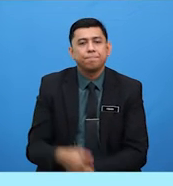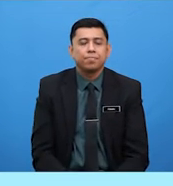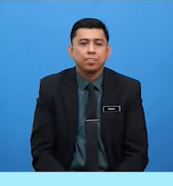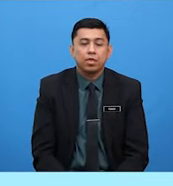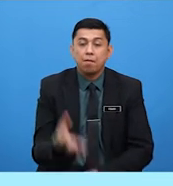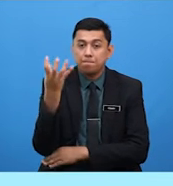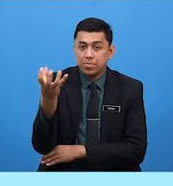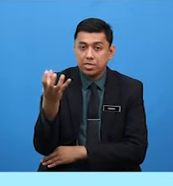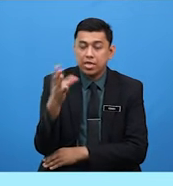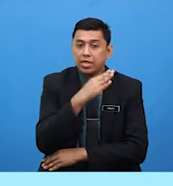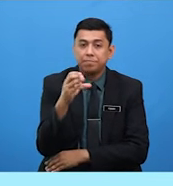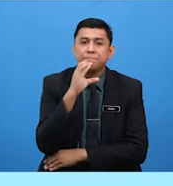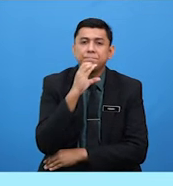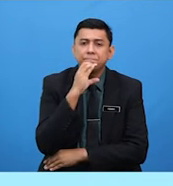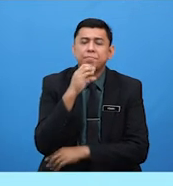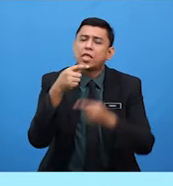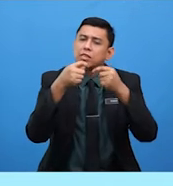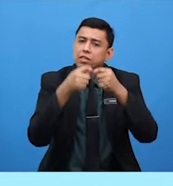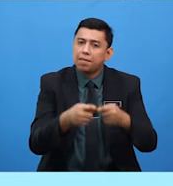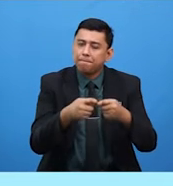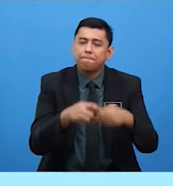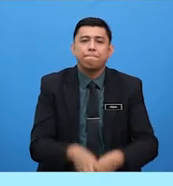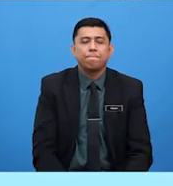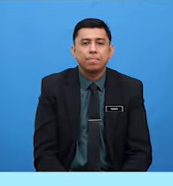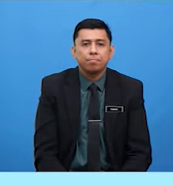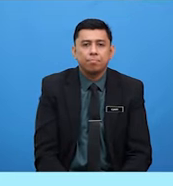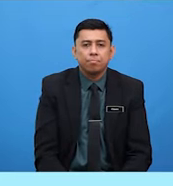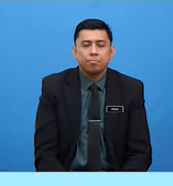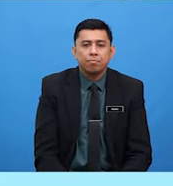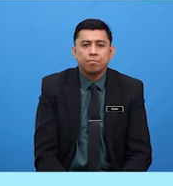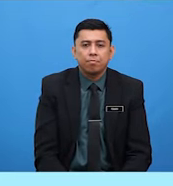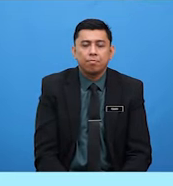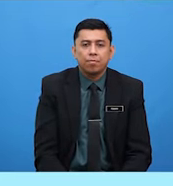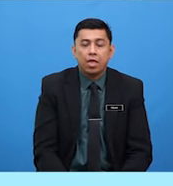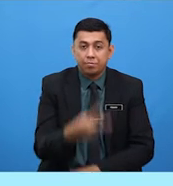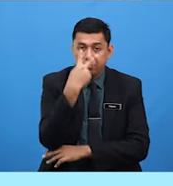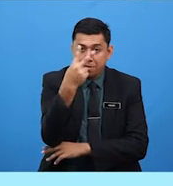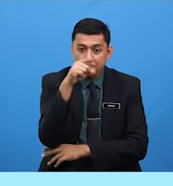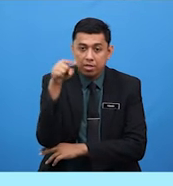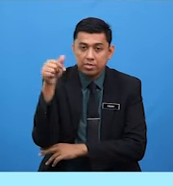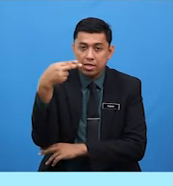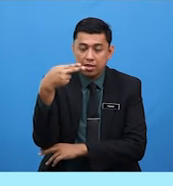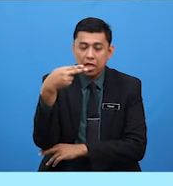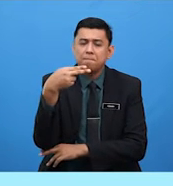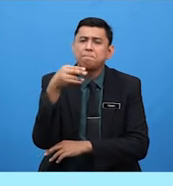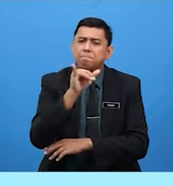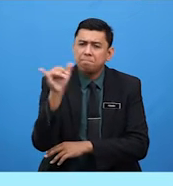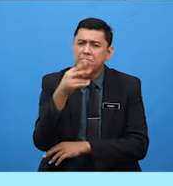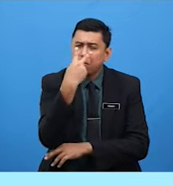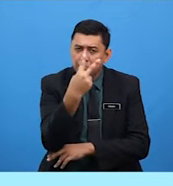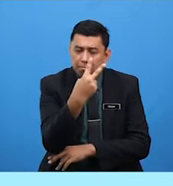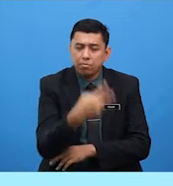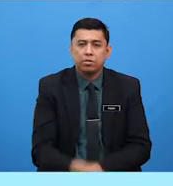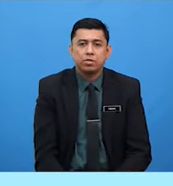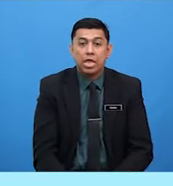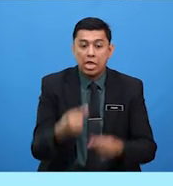Pepejal dan cecair mempunyai jisim yang tetap kerana kemampatan zarah-zarahnya. Manakala